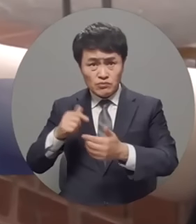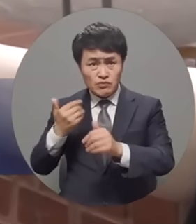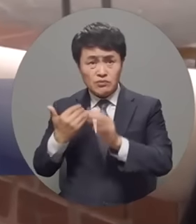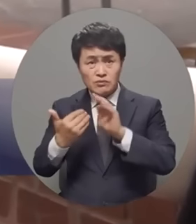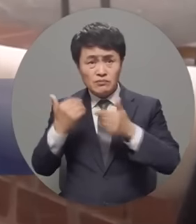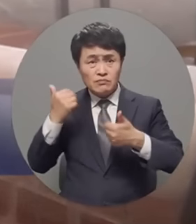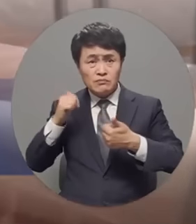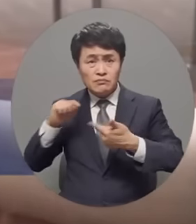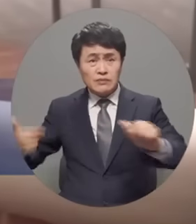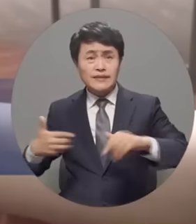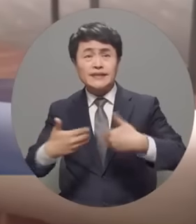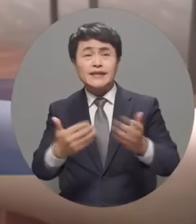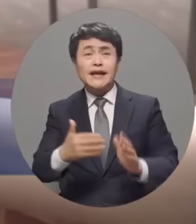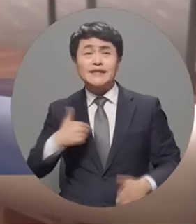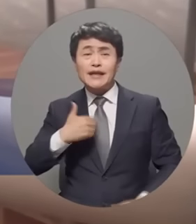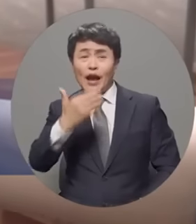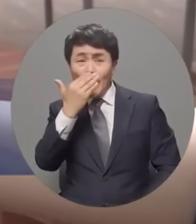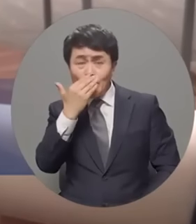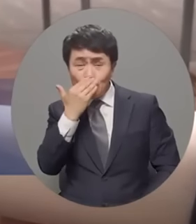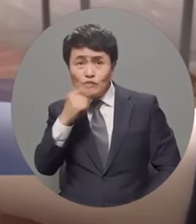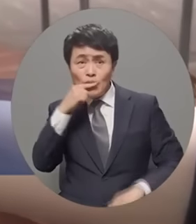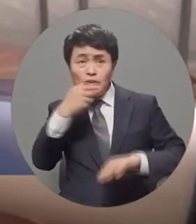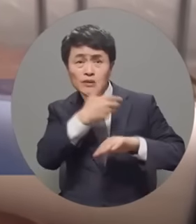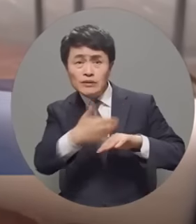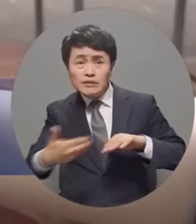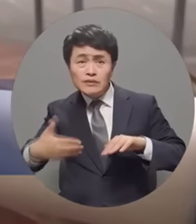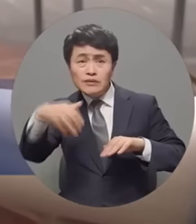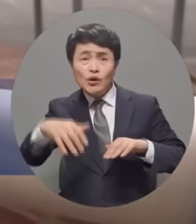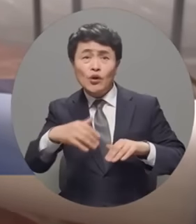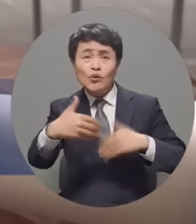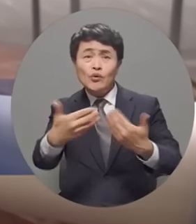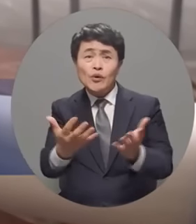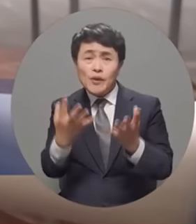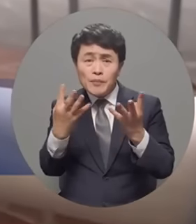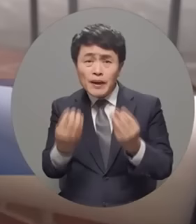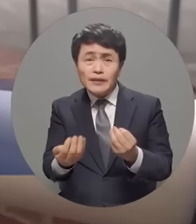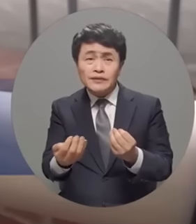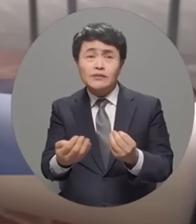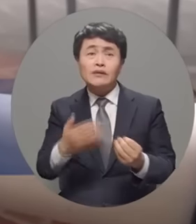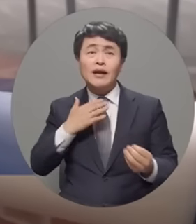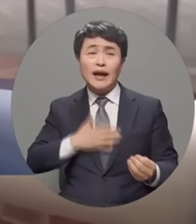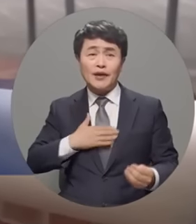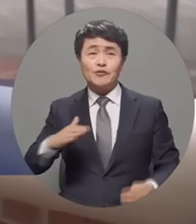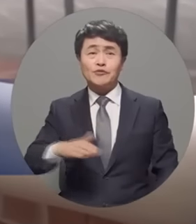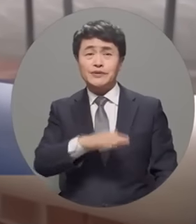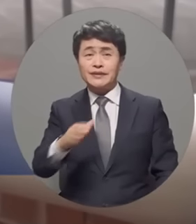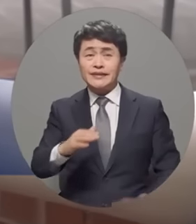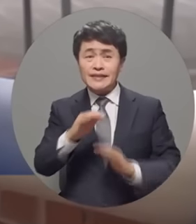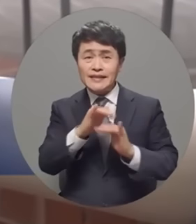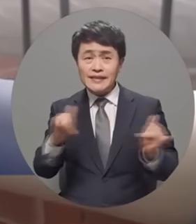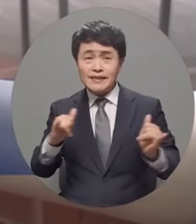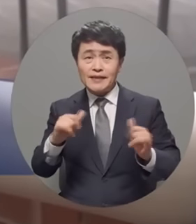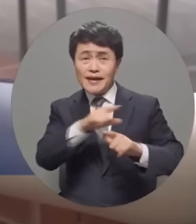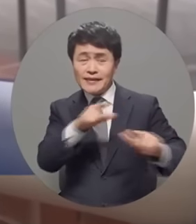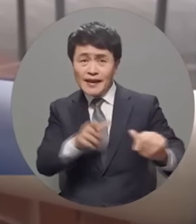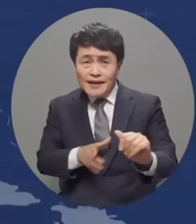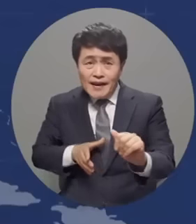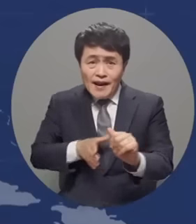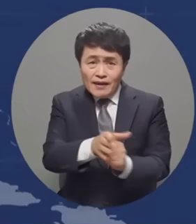a Jewish lineage. We have so many Jewish folks here who are just also saying as human beings, we don't want to see